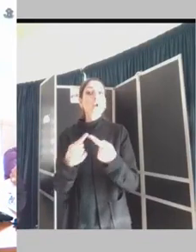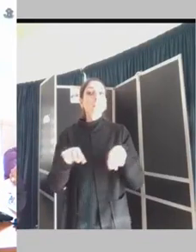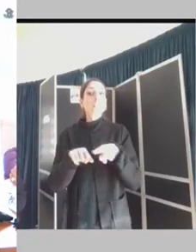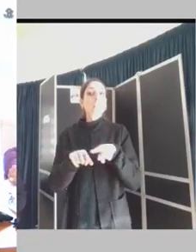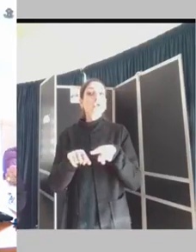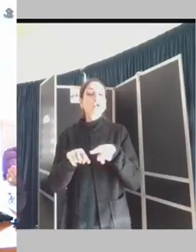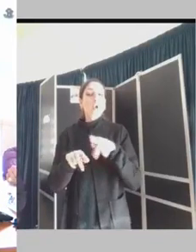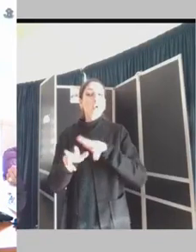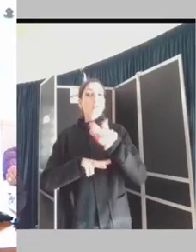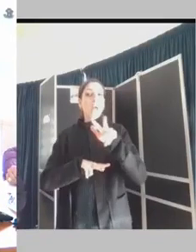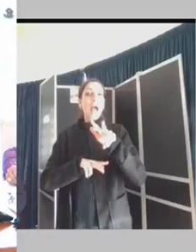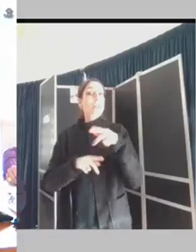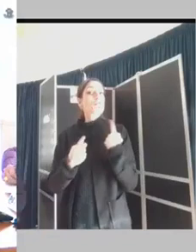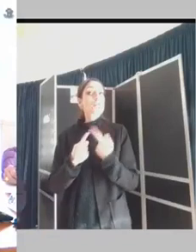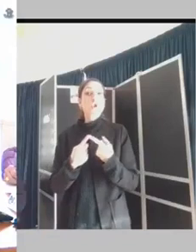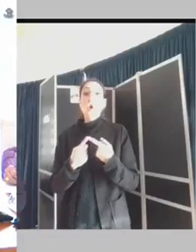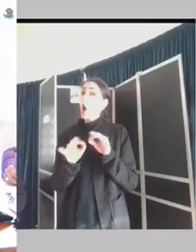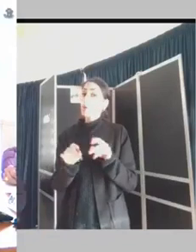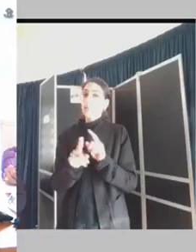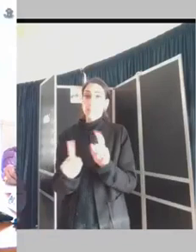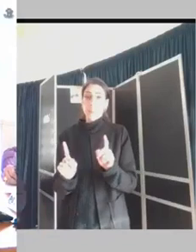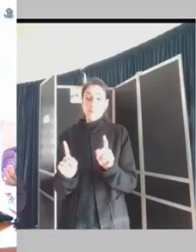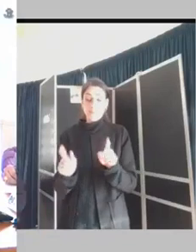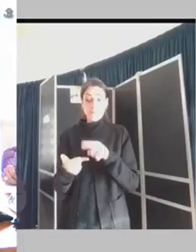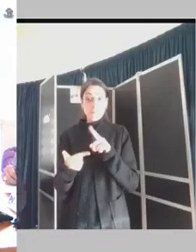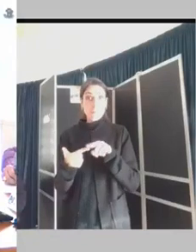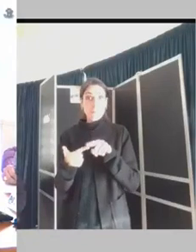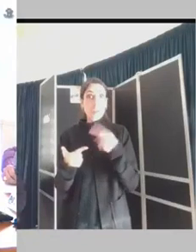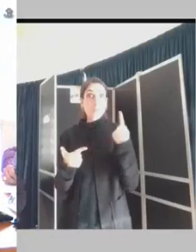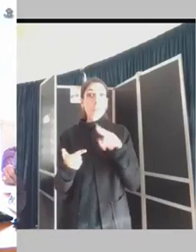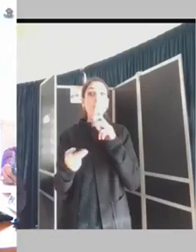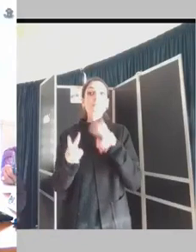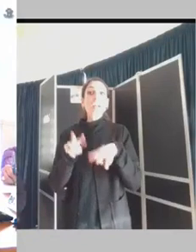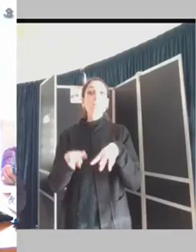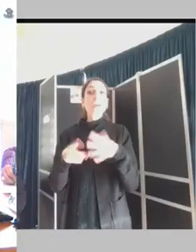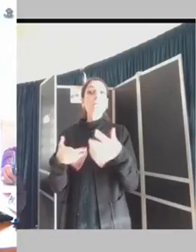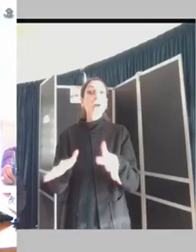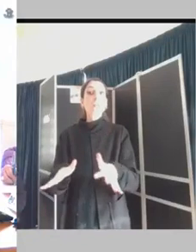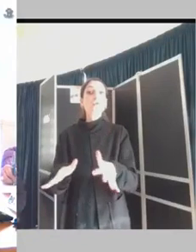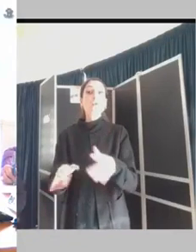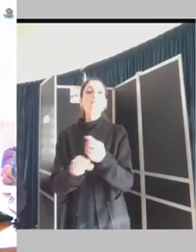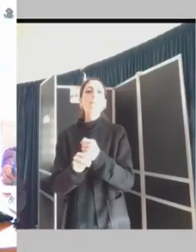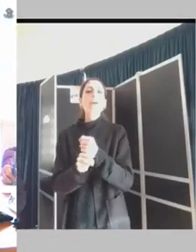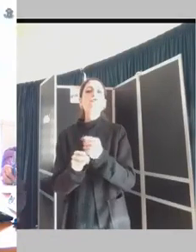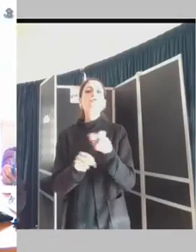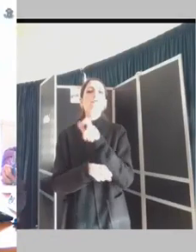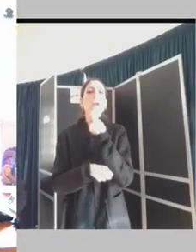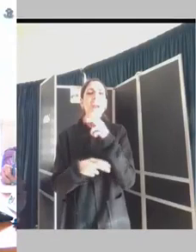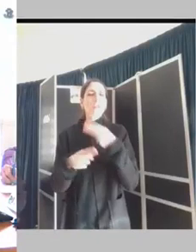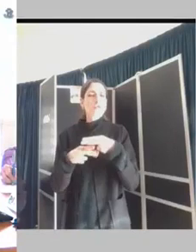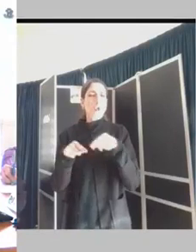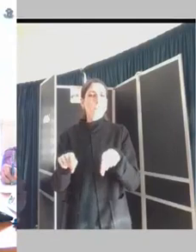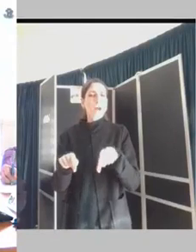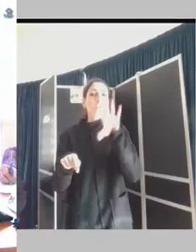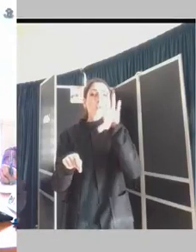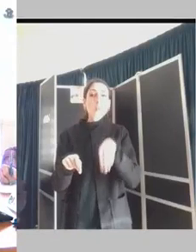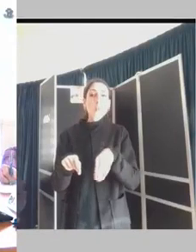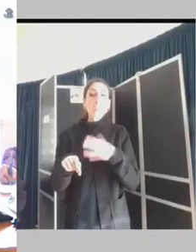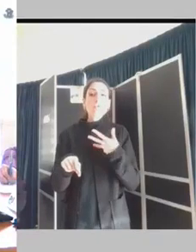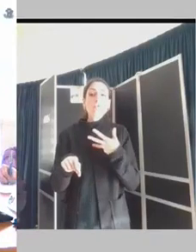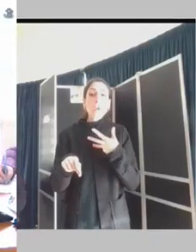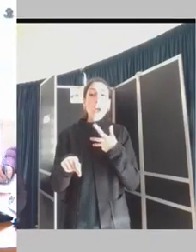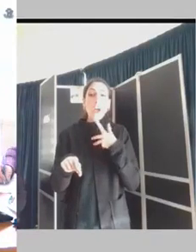farmacie comunali, che oggi sono in Italia e a Roma 45, non tutte hanno il defibrillatore, sono proprio quello che noi